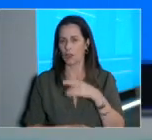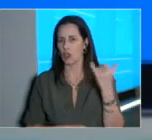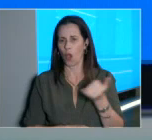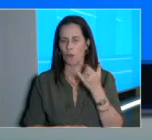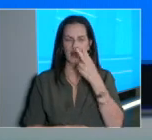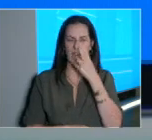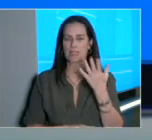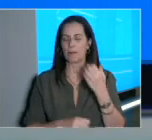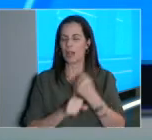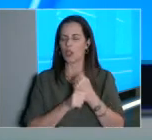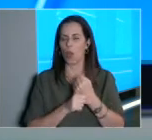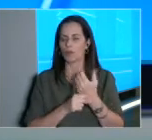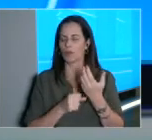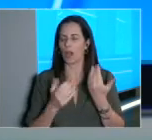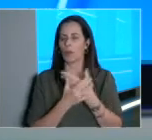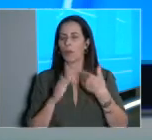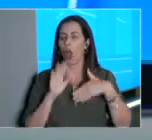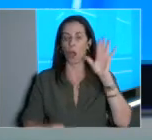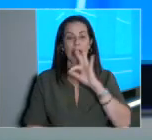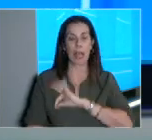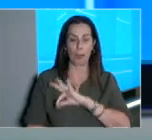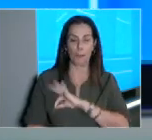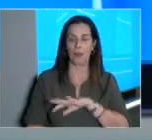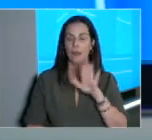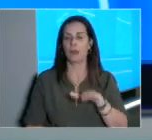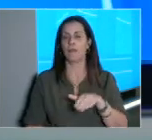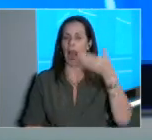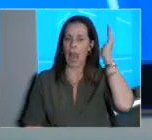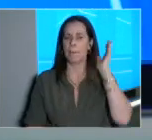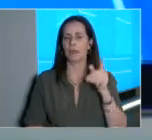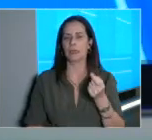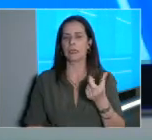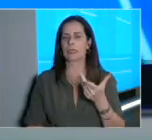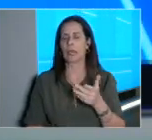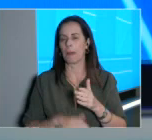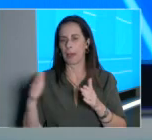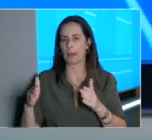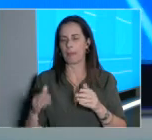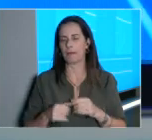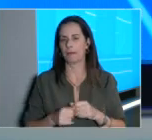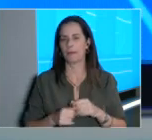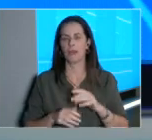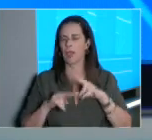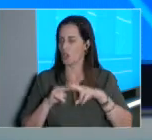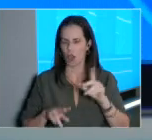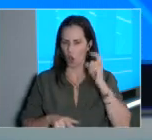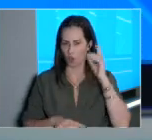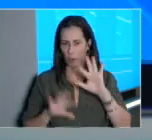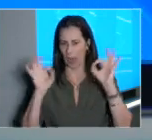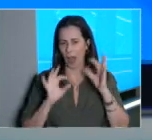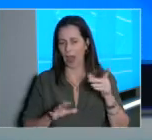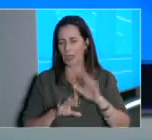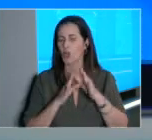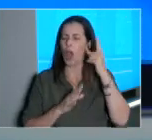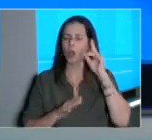שכל הזמן מנסות לייצר את סדר היום, זה בעיקר ליברמן, בעיקר מהכיוון של לפיד, וקצת מהימין המאוחד. את כל השאר לא שומעים. אז